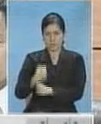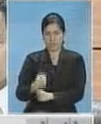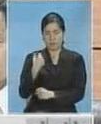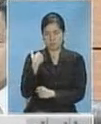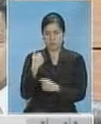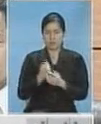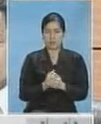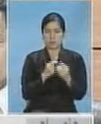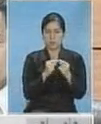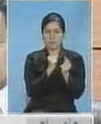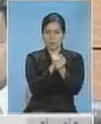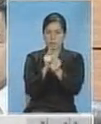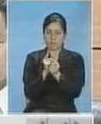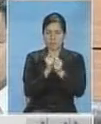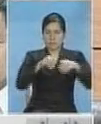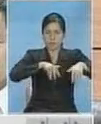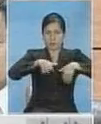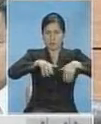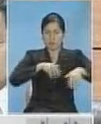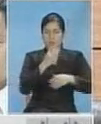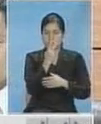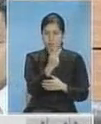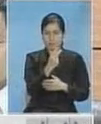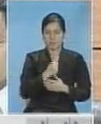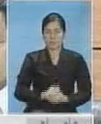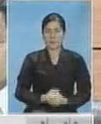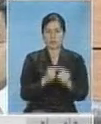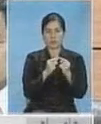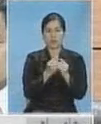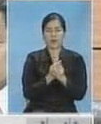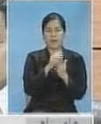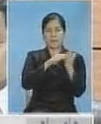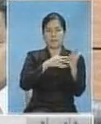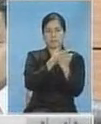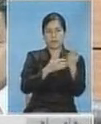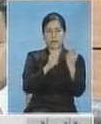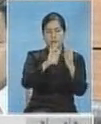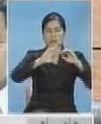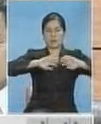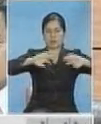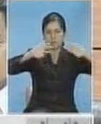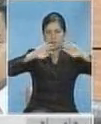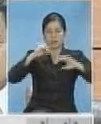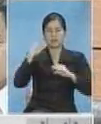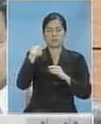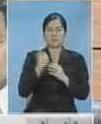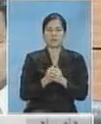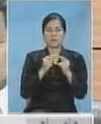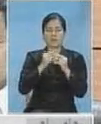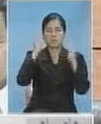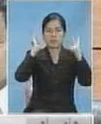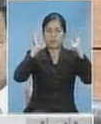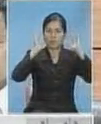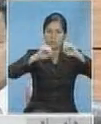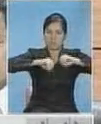าลได้มีนโยบายในเรื่องของการที่ได้หาเสียงแล้วก็เป็นนโยบายที่สำคัญที่มีผลกระทบต่อค่าคร